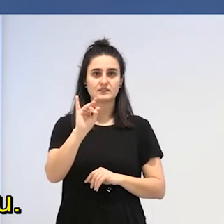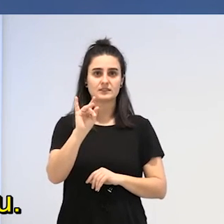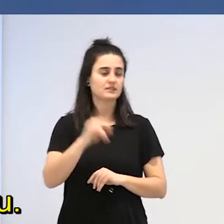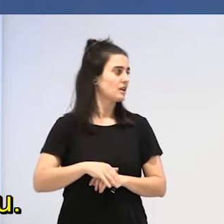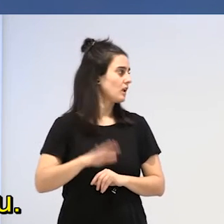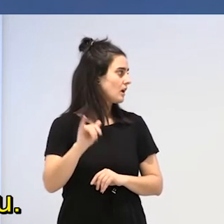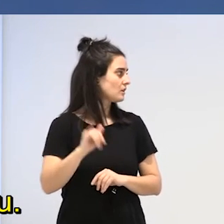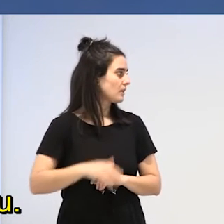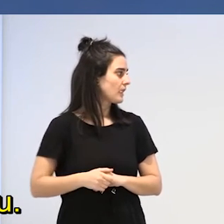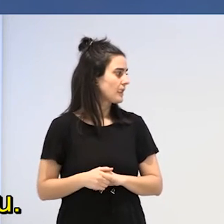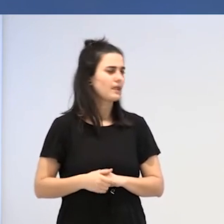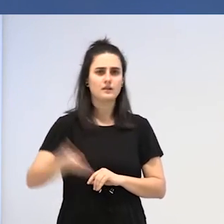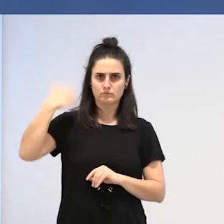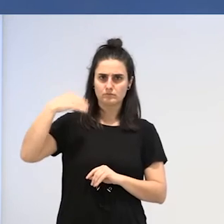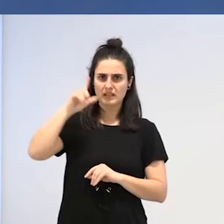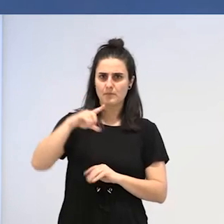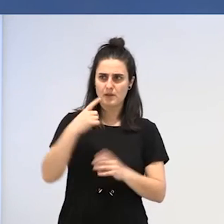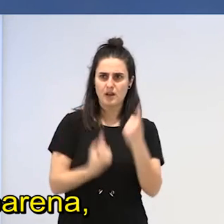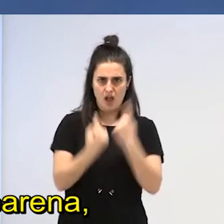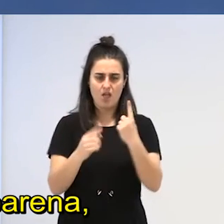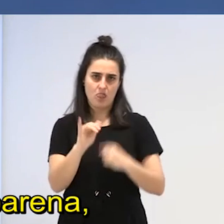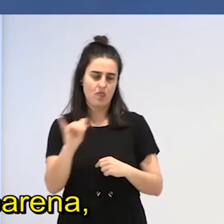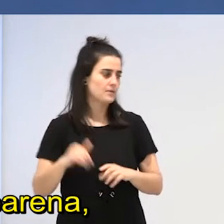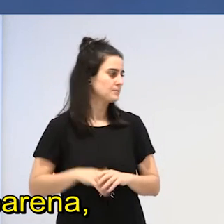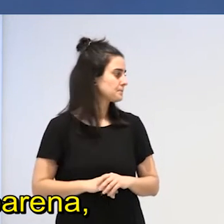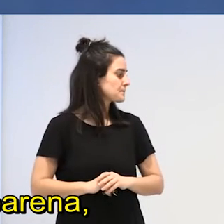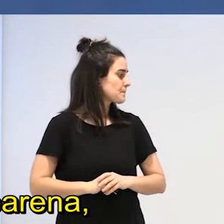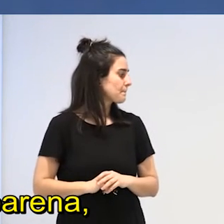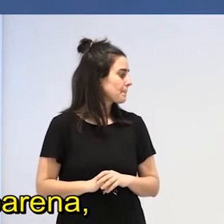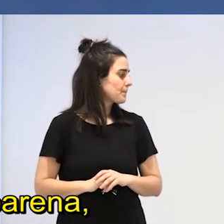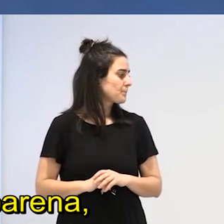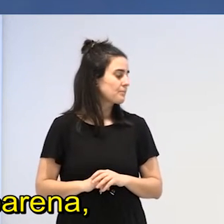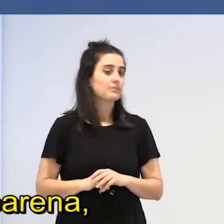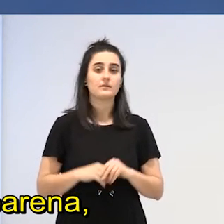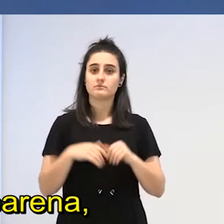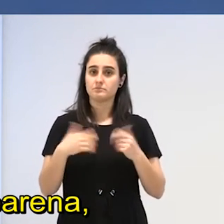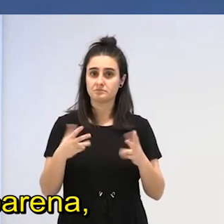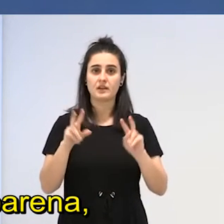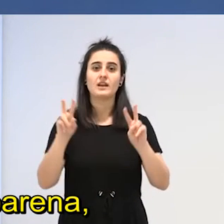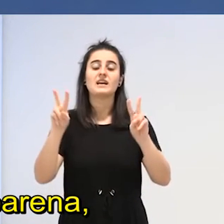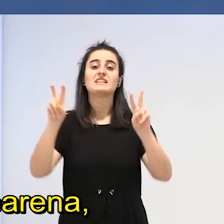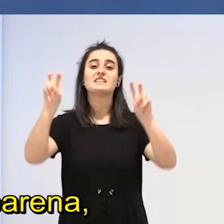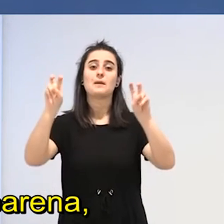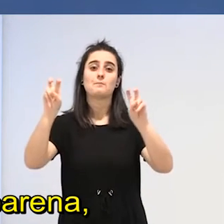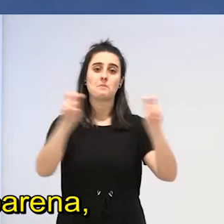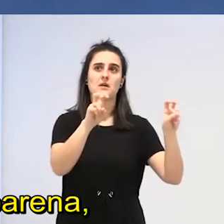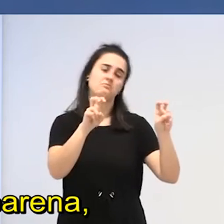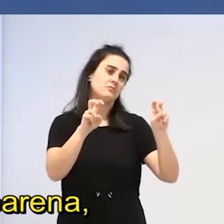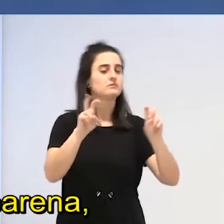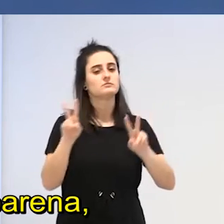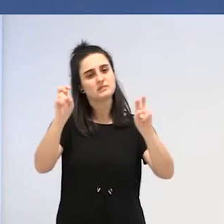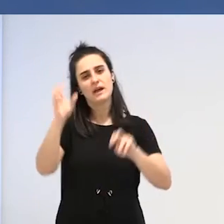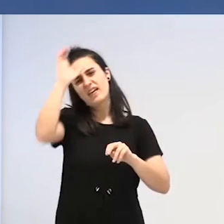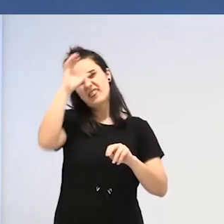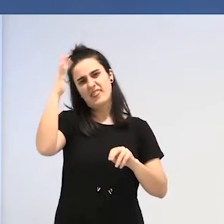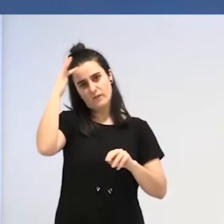eta aurreko oren bat ere badugu. Uh-huh. Bueno, eta pixkat gaia saldatu, bueno, gaia beti zientzia